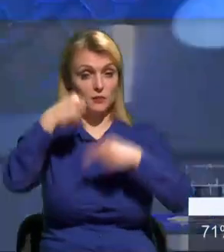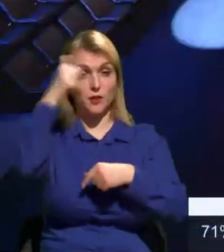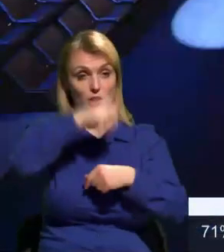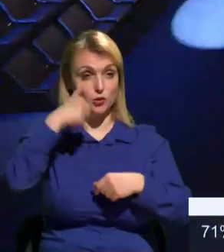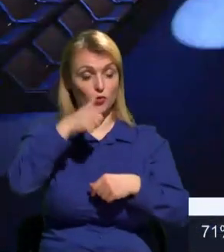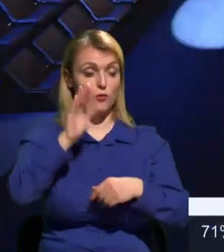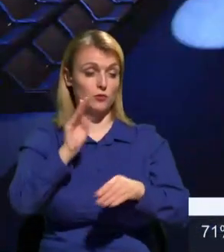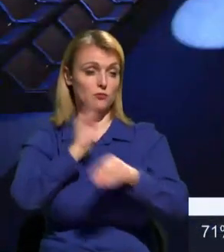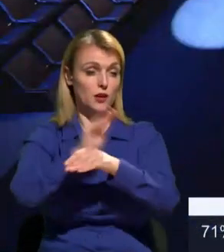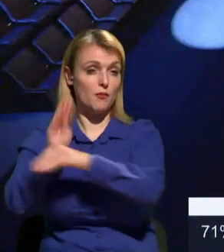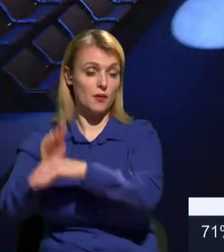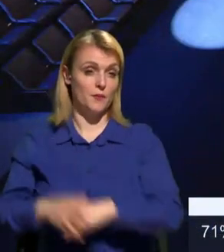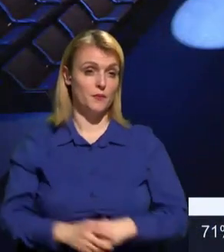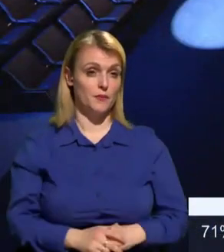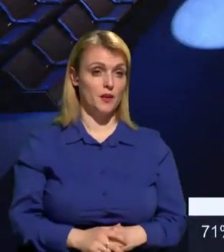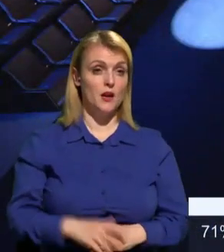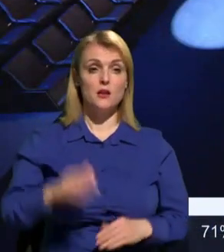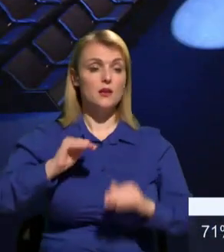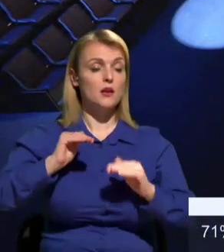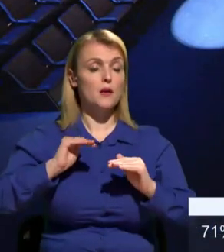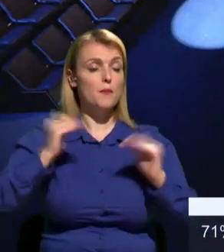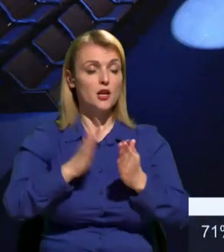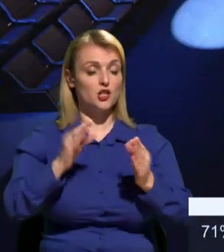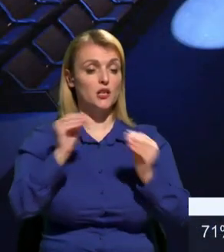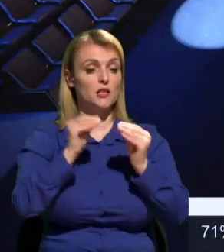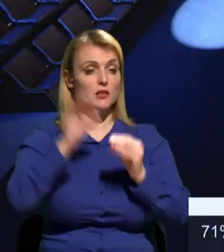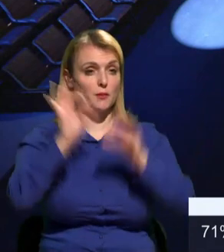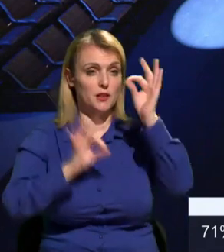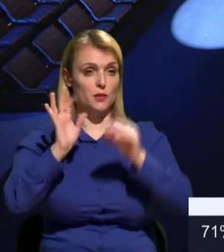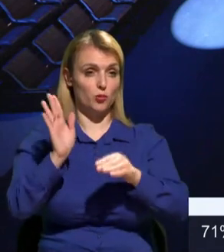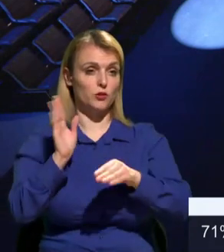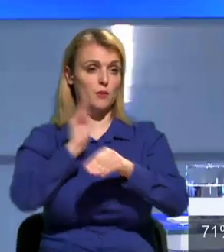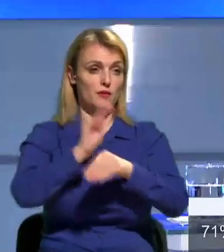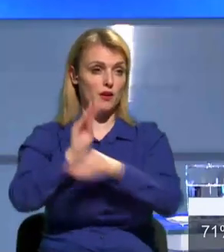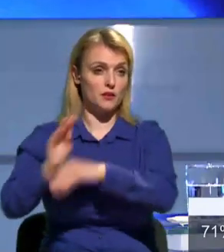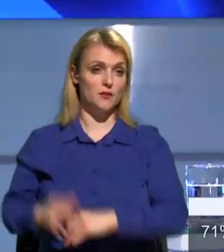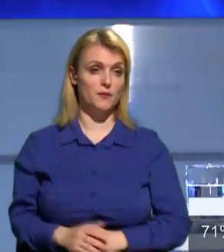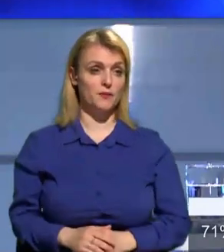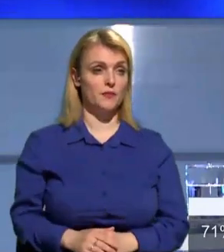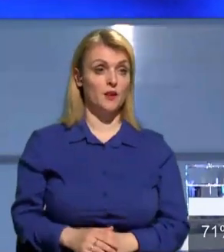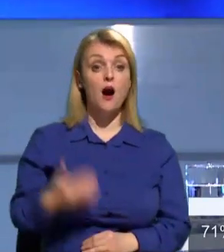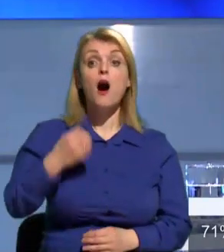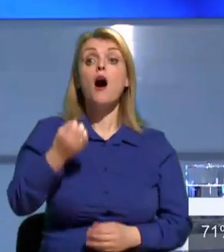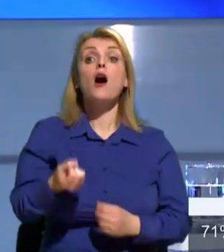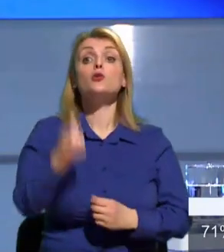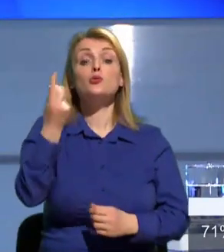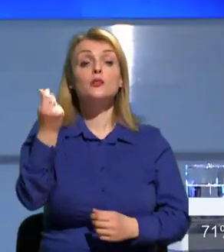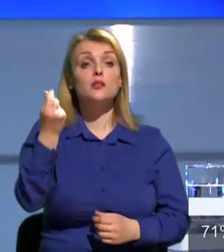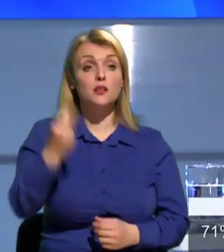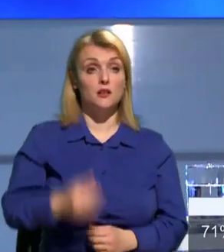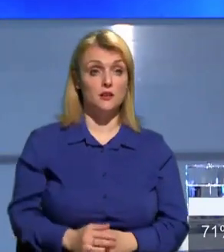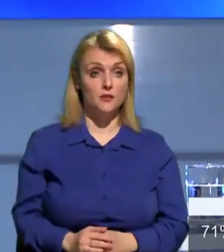trebuie să fie minimul de 10%. Despre ce mijloace este vorba? De bani. Pentru că aceasta contează. Cât costă și de